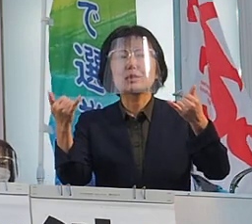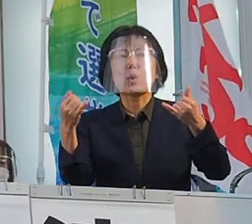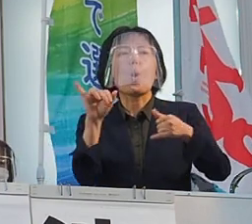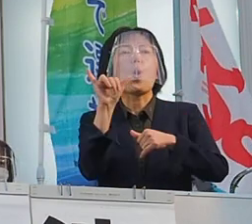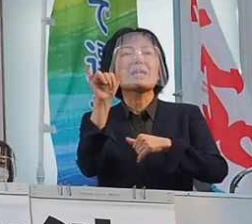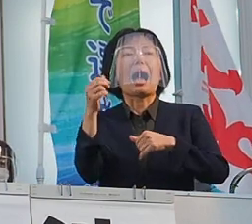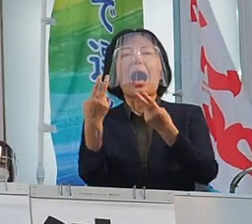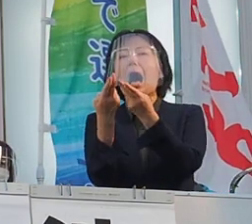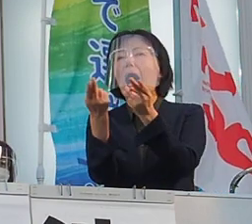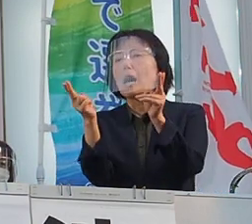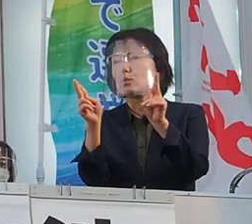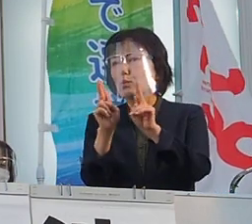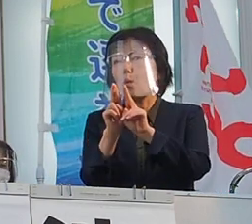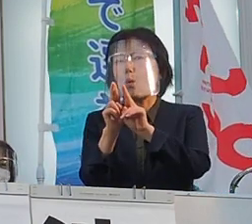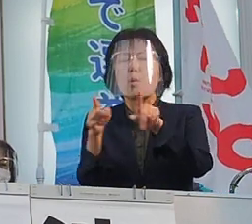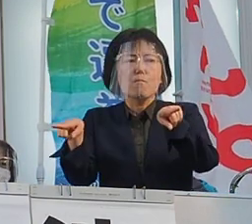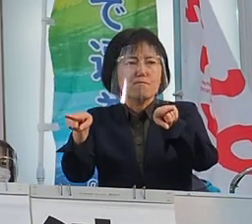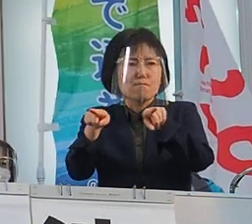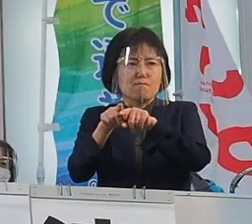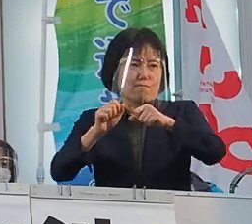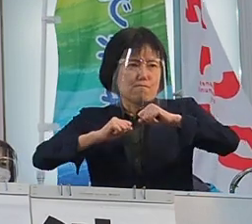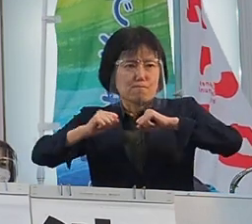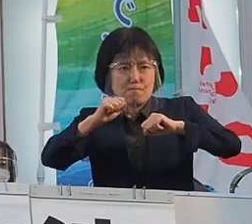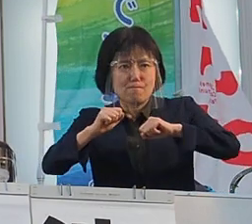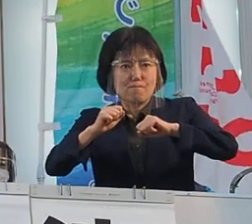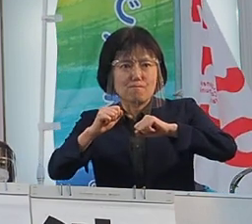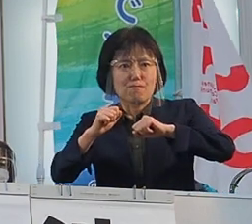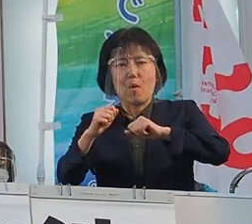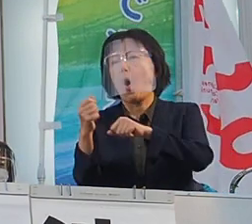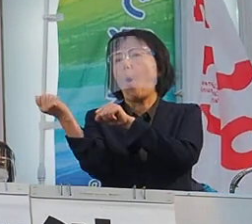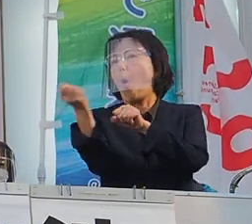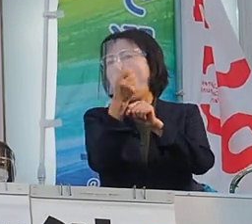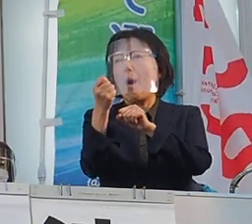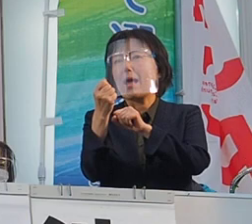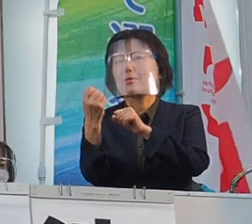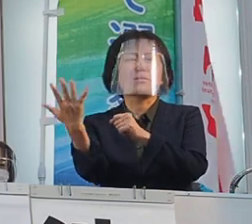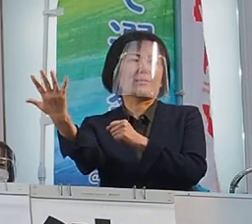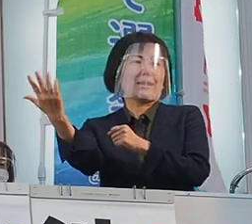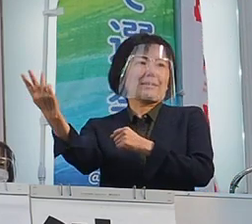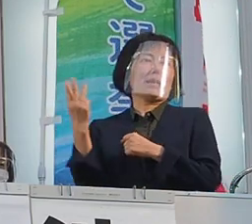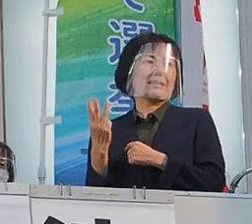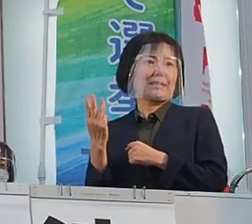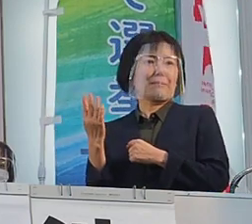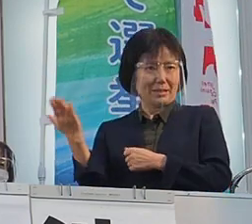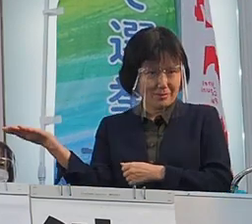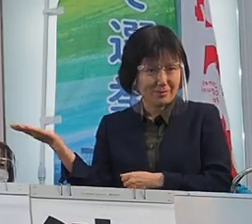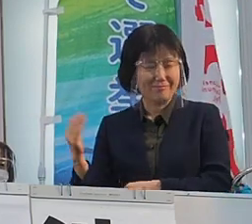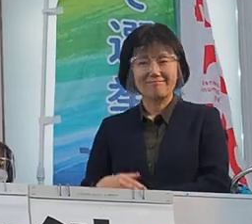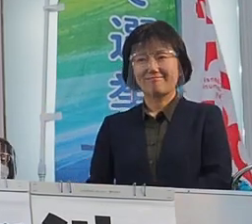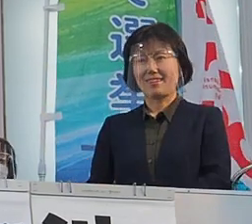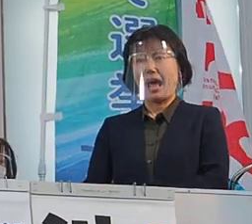める議員の方々が応援に駆けつけてくださっています。それでは最初の弁